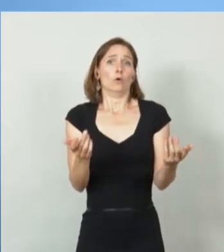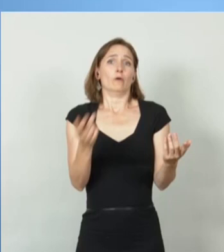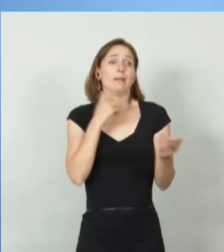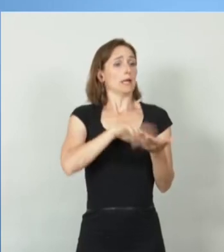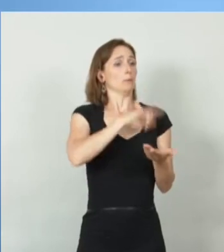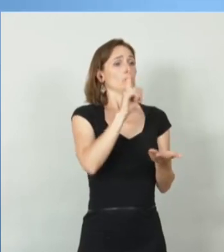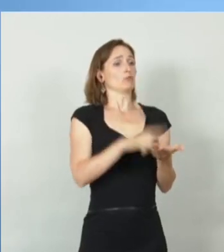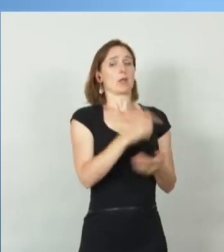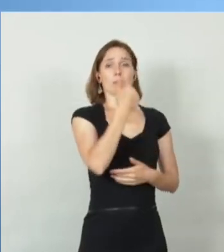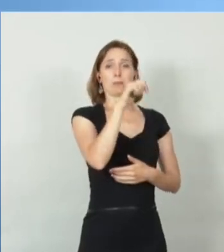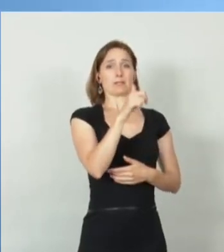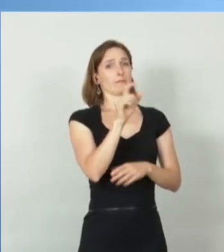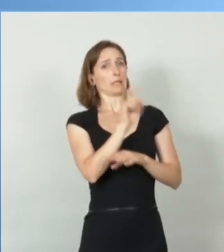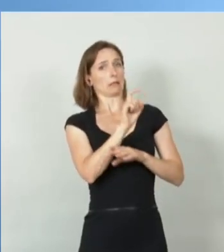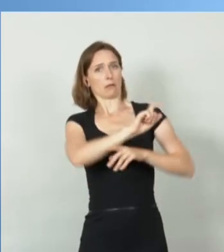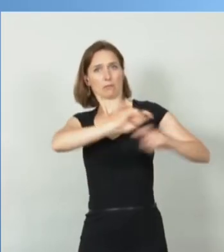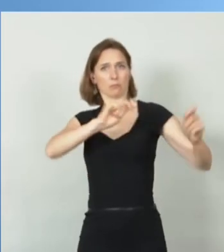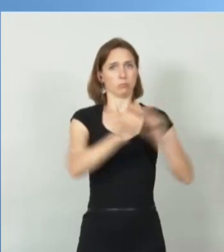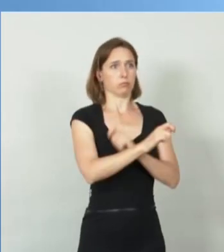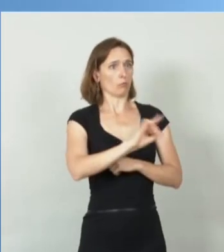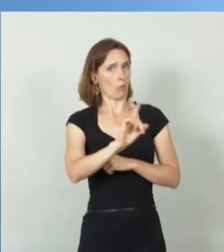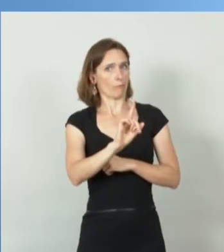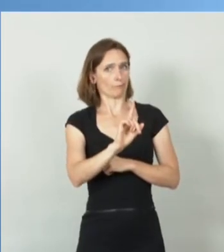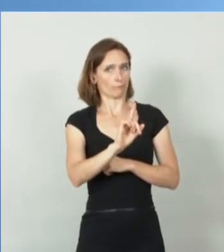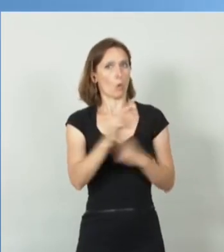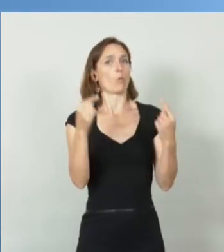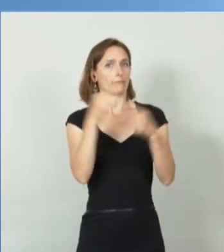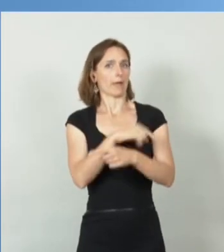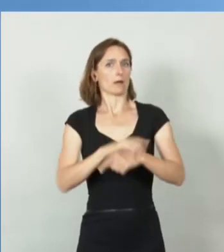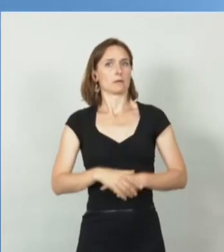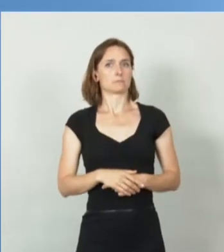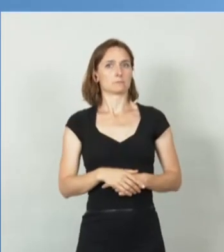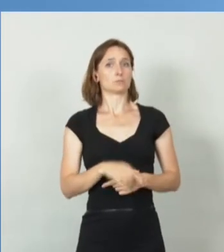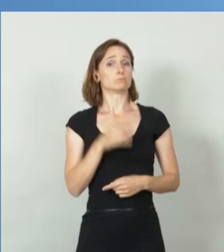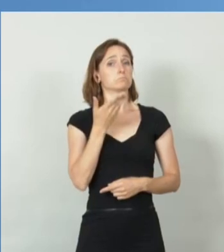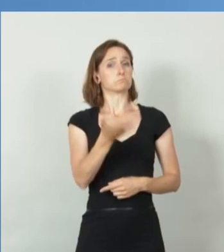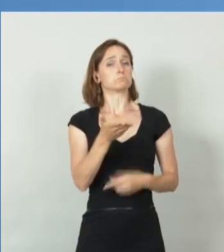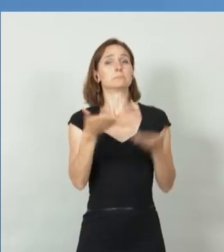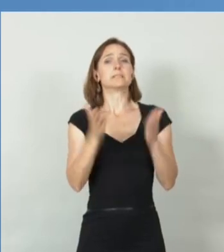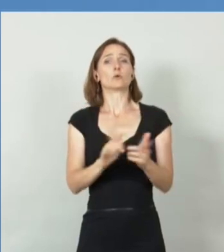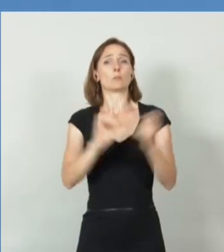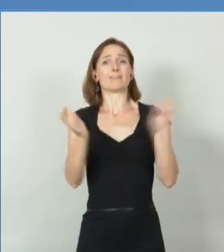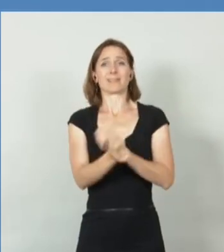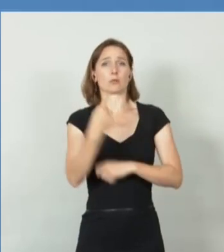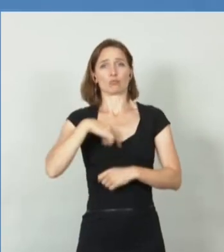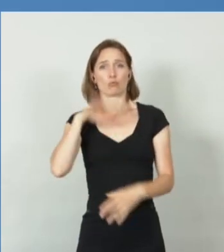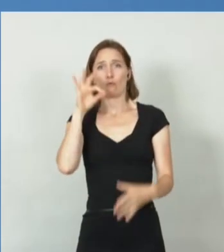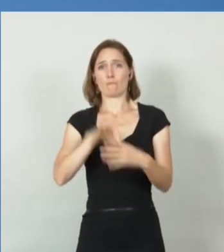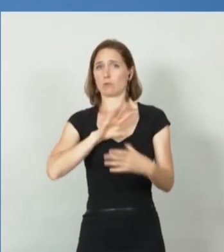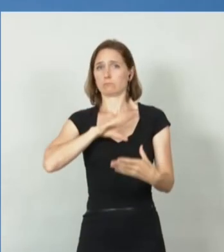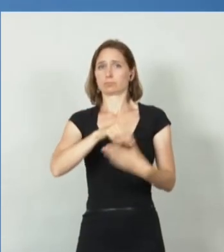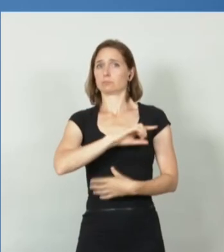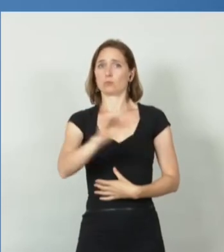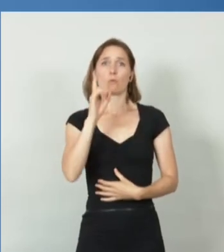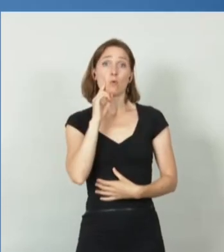budget primitif au contraire nous ne voterons pas cette décision modificative car elle n'ouvre pas elle n'ouvre la porte à aucune réforme